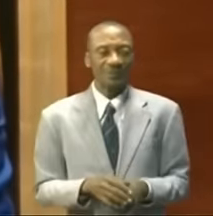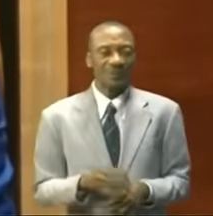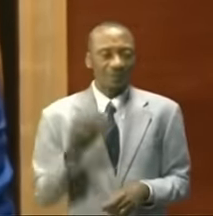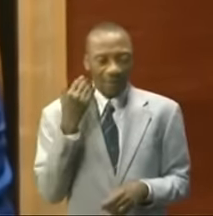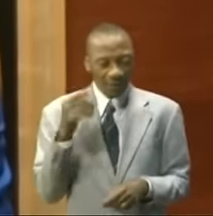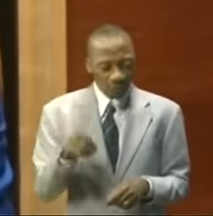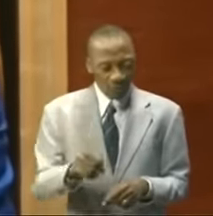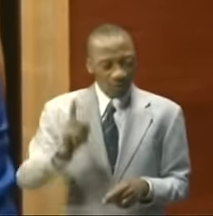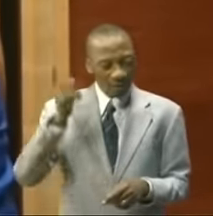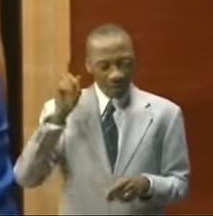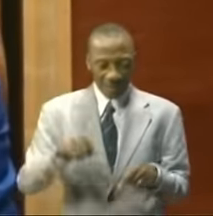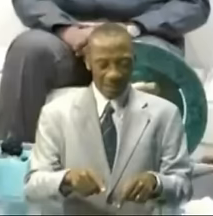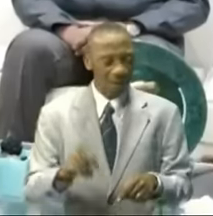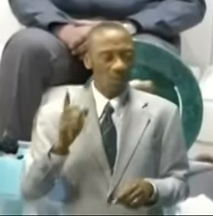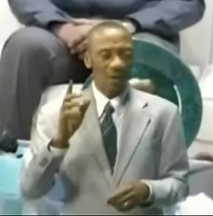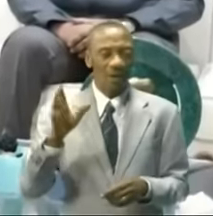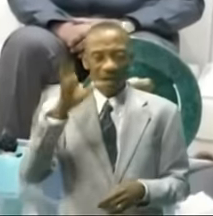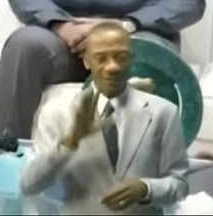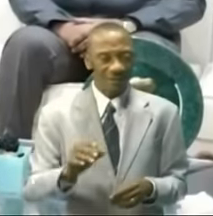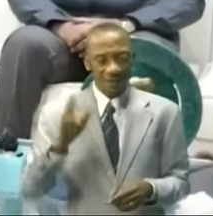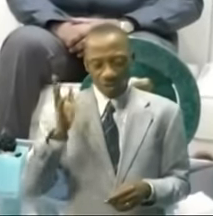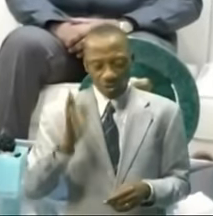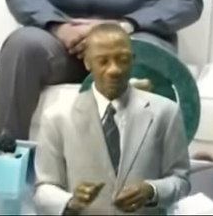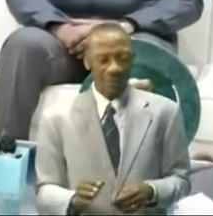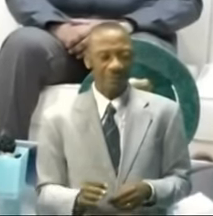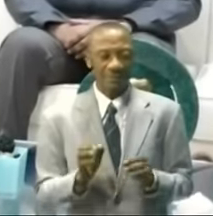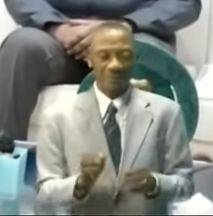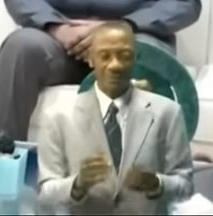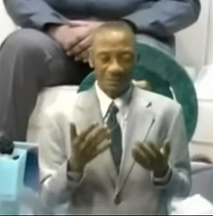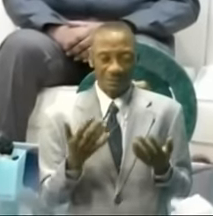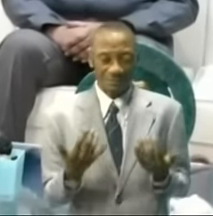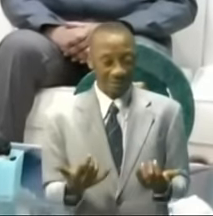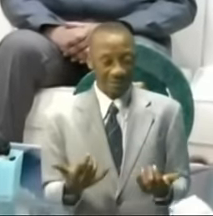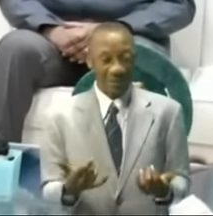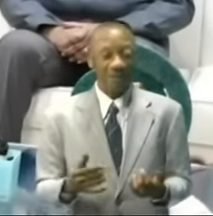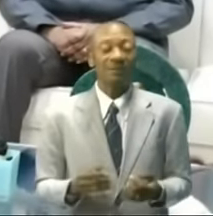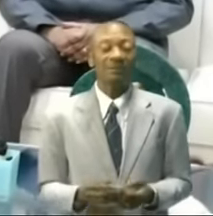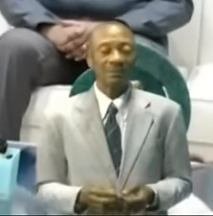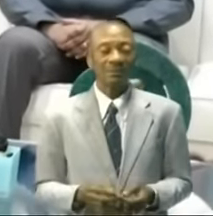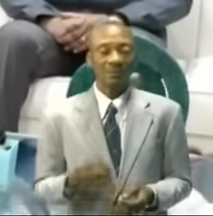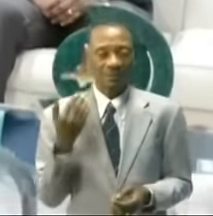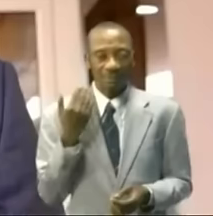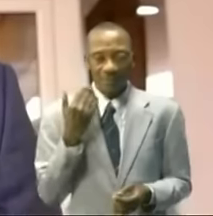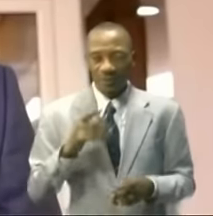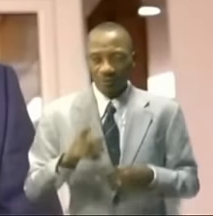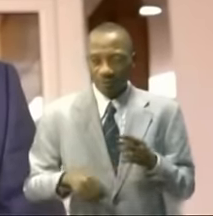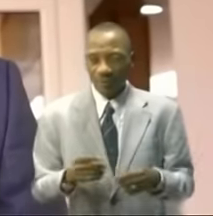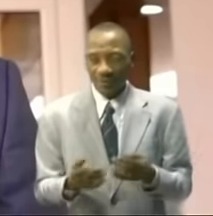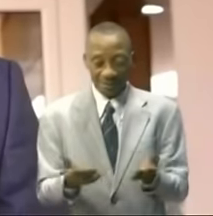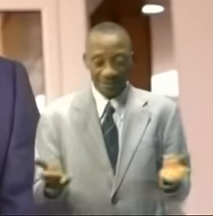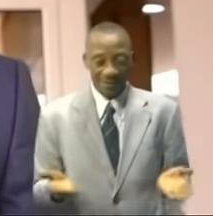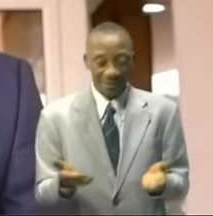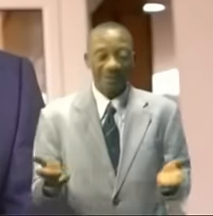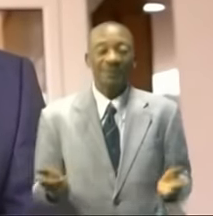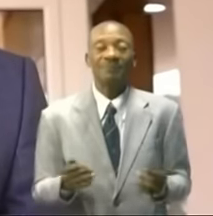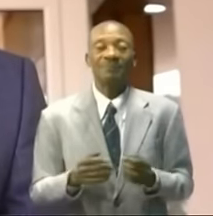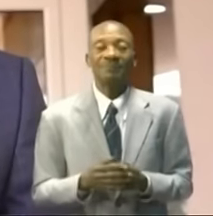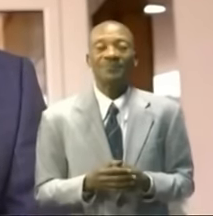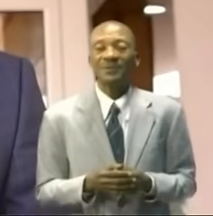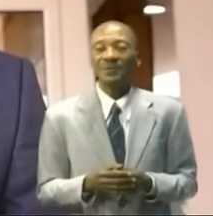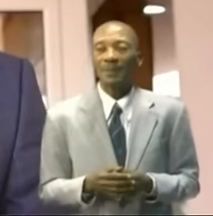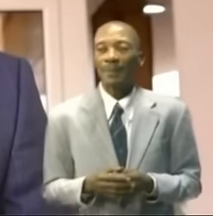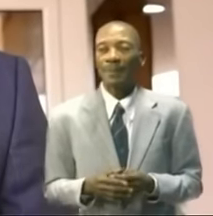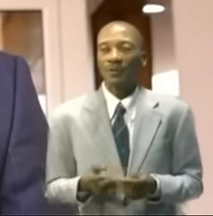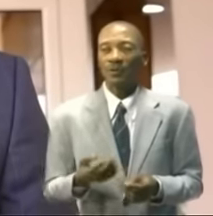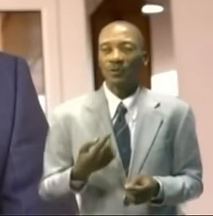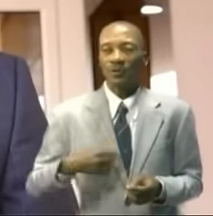vous avez vu que dans beaucoup de pays africains, on prend les experts de la RDC pour aller répondre à leurs propres besoins. Donc non seulement que la RDC a